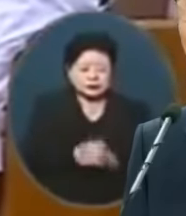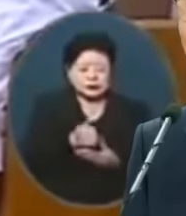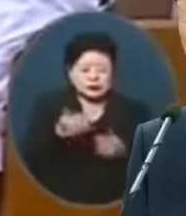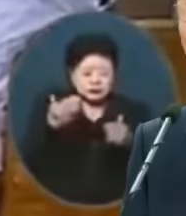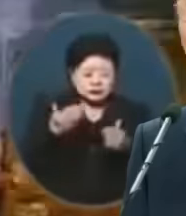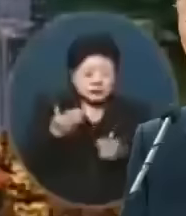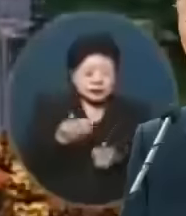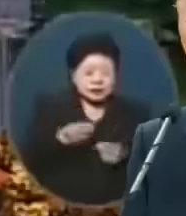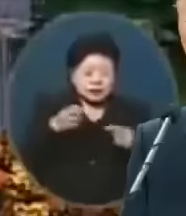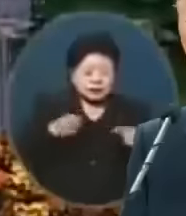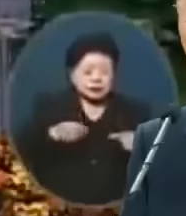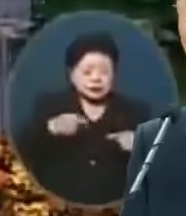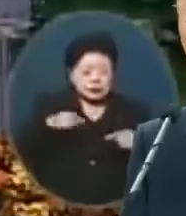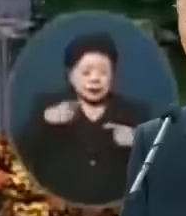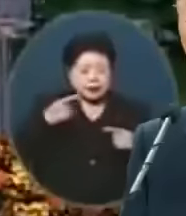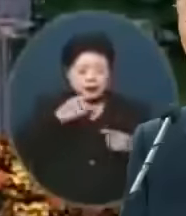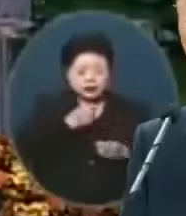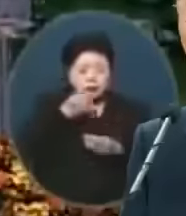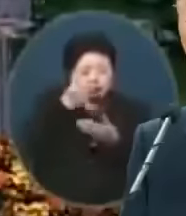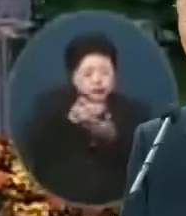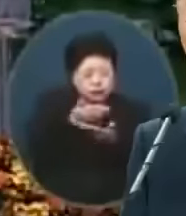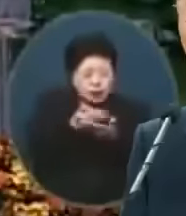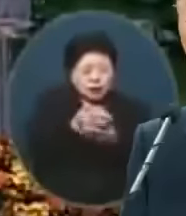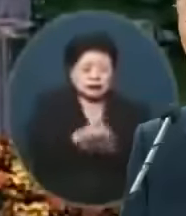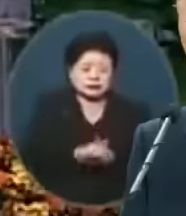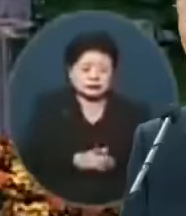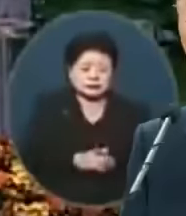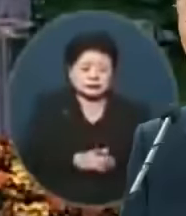주님께서 30배, 60배, 100배로 축복을 주시옵소서.